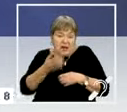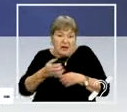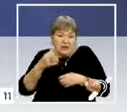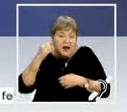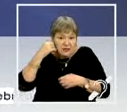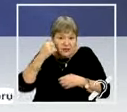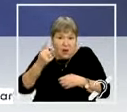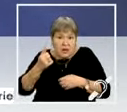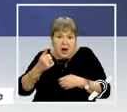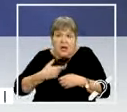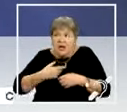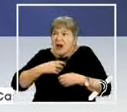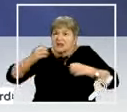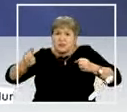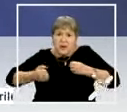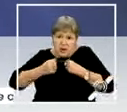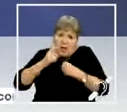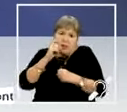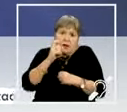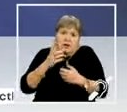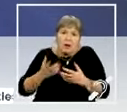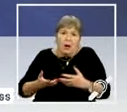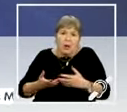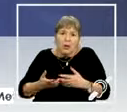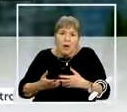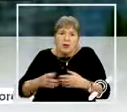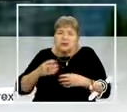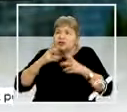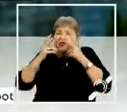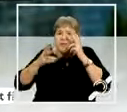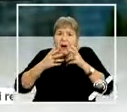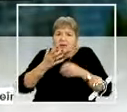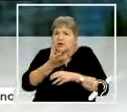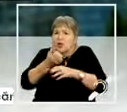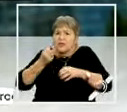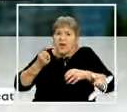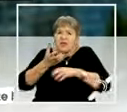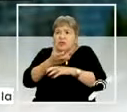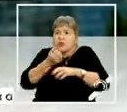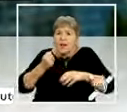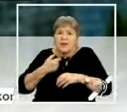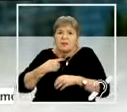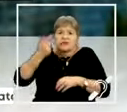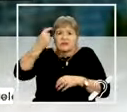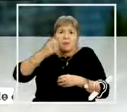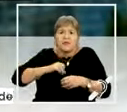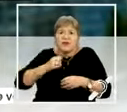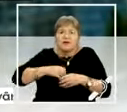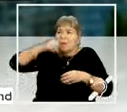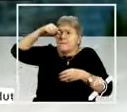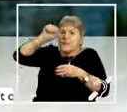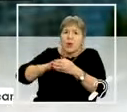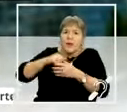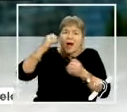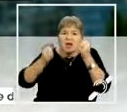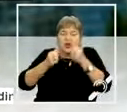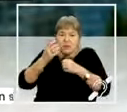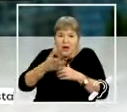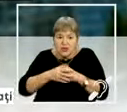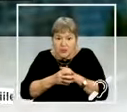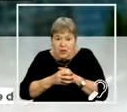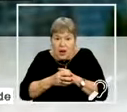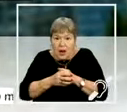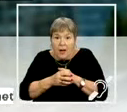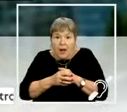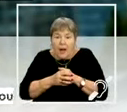energică, era disperată. Scoteți-mă, sunt într-un portbagaj. Eu când am auzit lucrul acesta, era clar că nu este